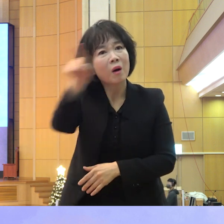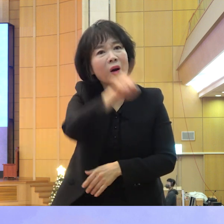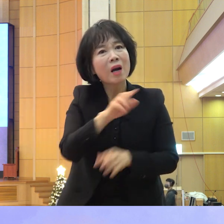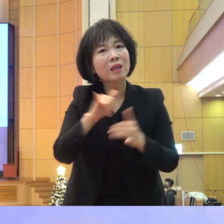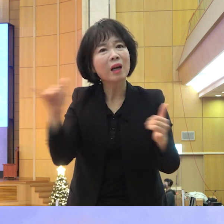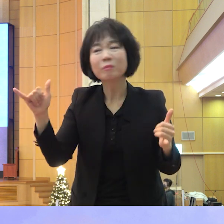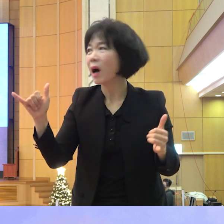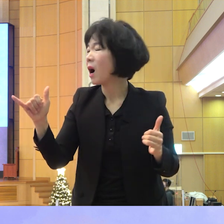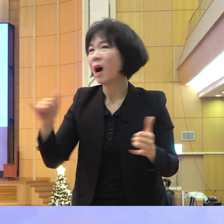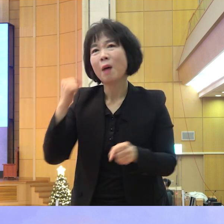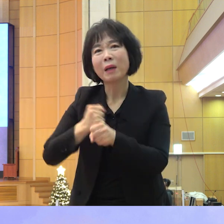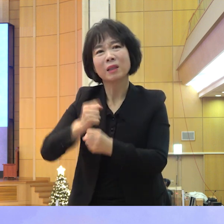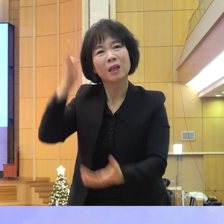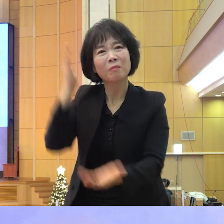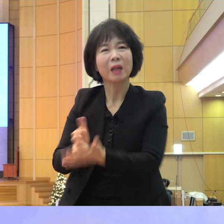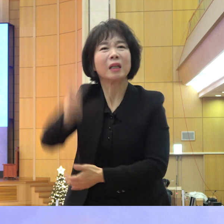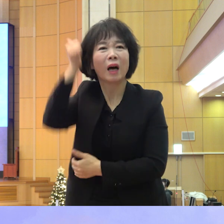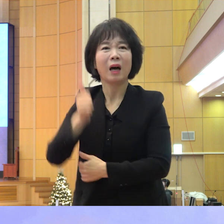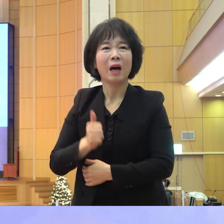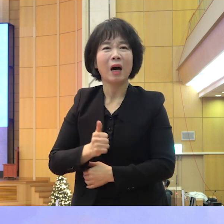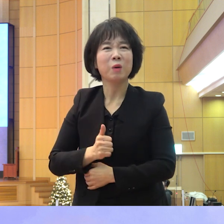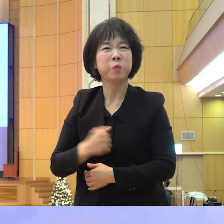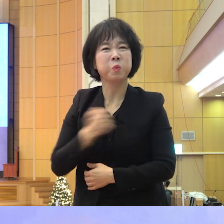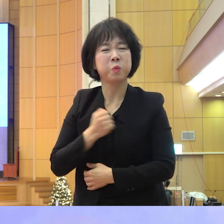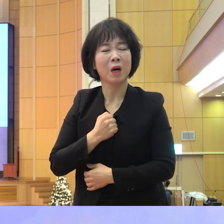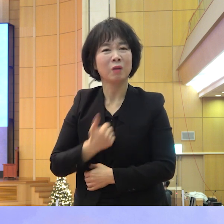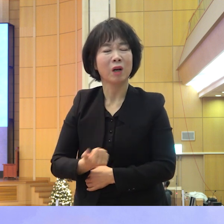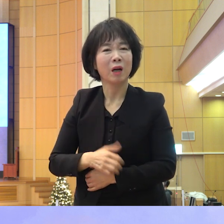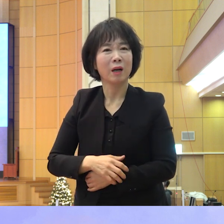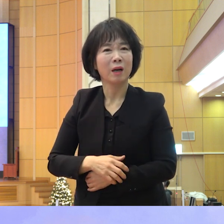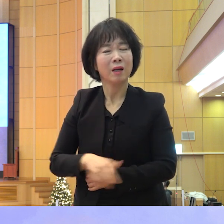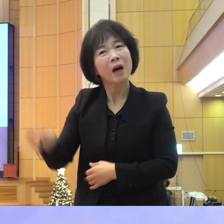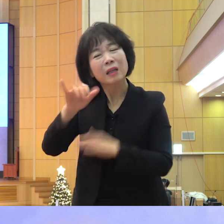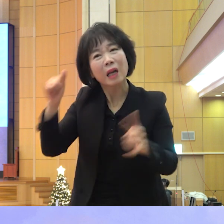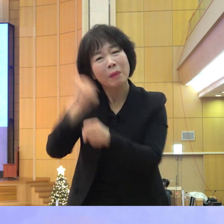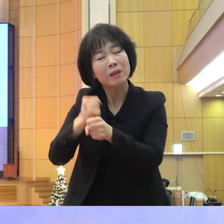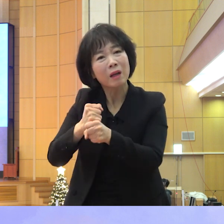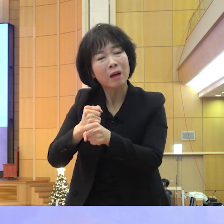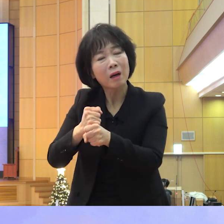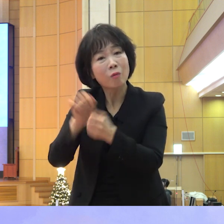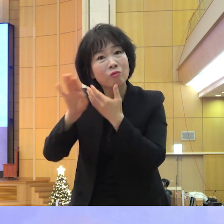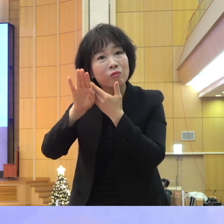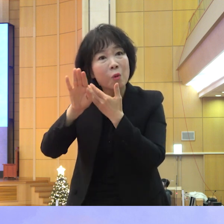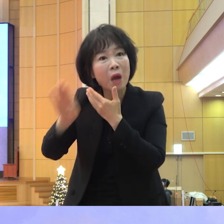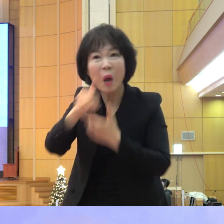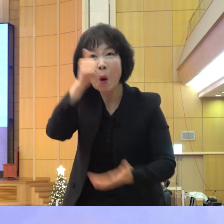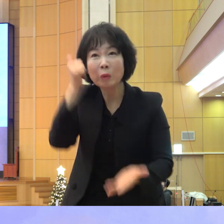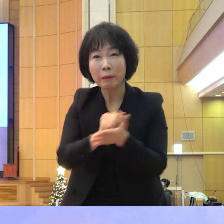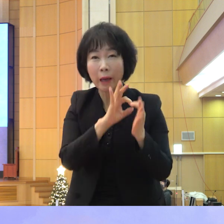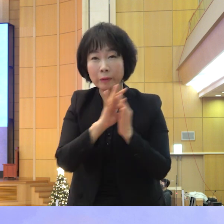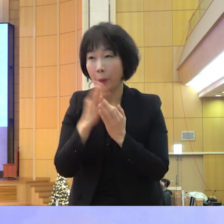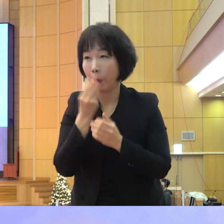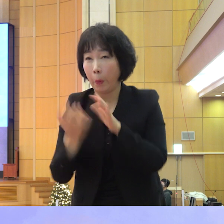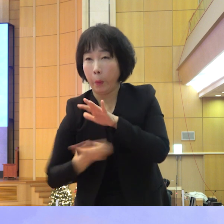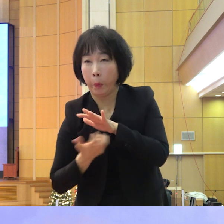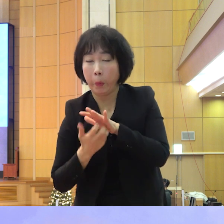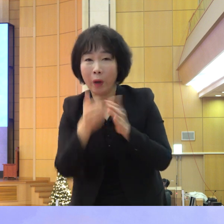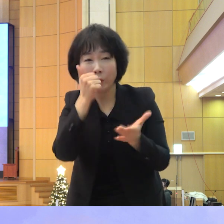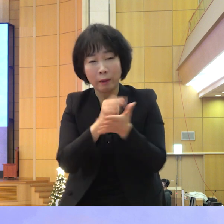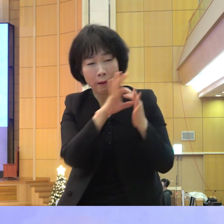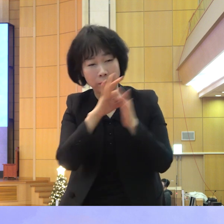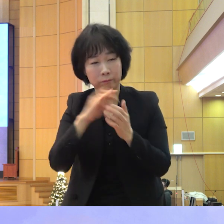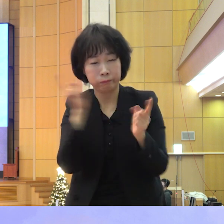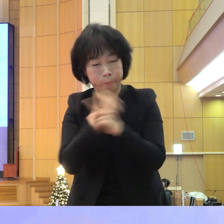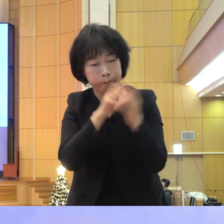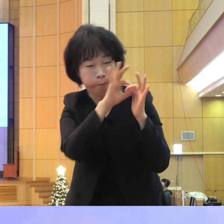만들지 말걸. 그러니까 어쩌면 한마디로 표현할 때 세상에서 그러잖아요. 저 사람은